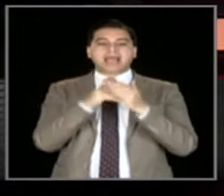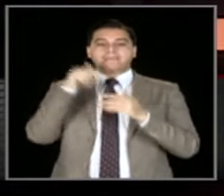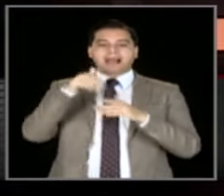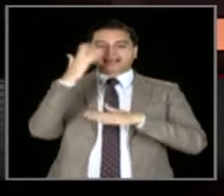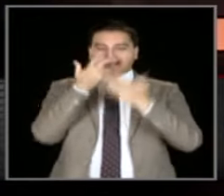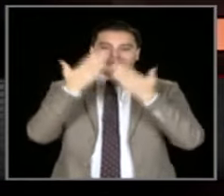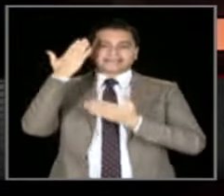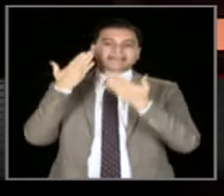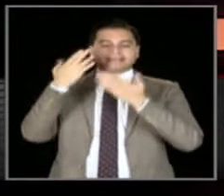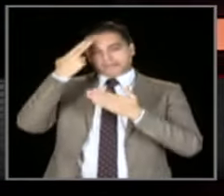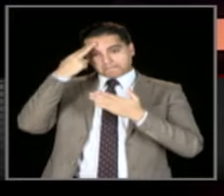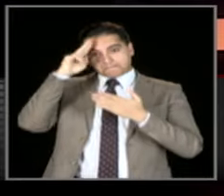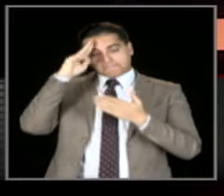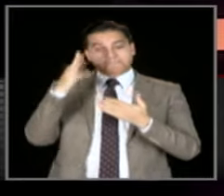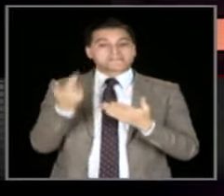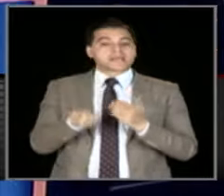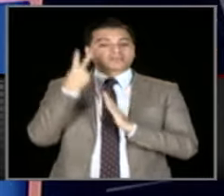لها تاريخ؟